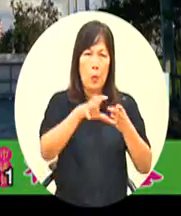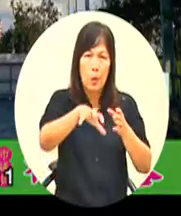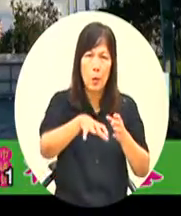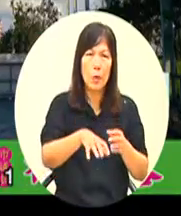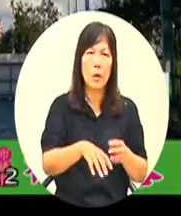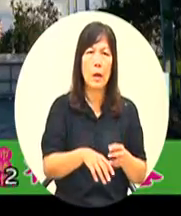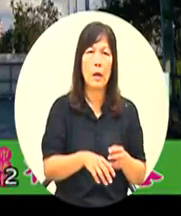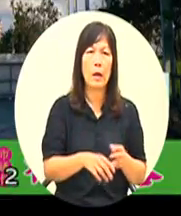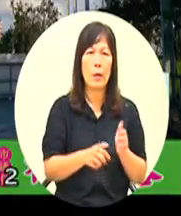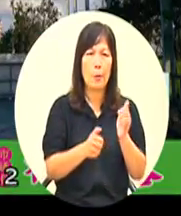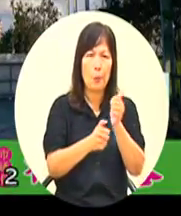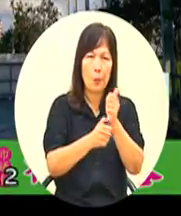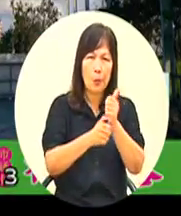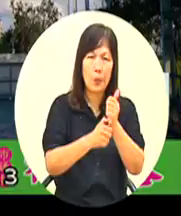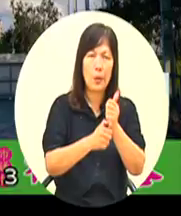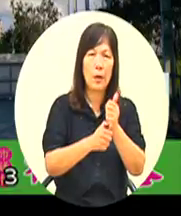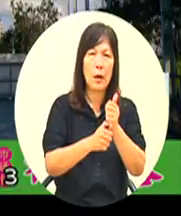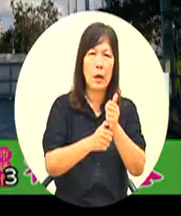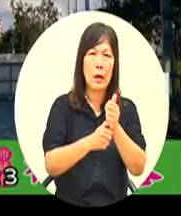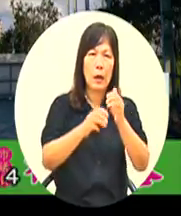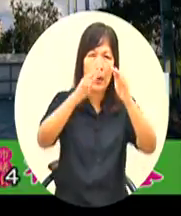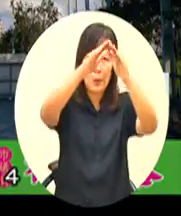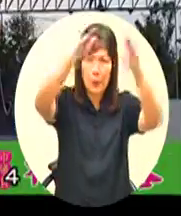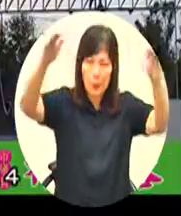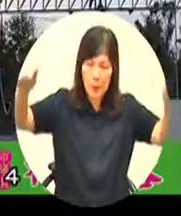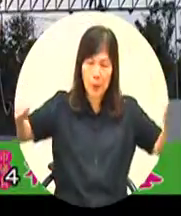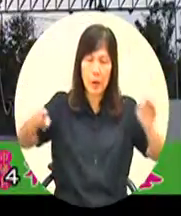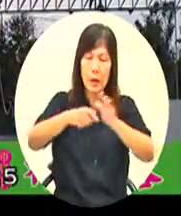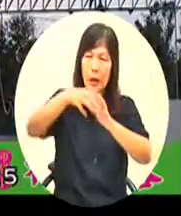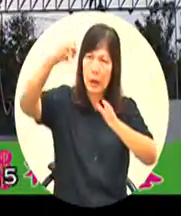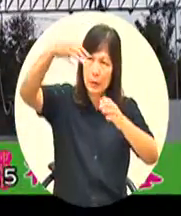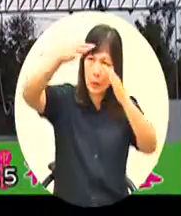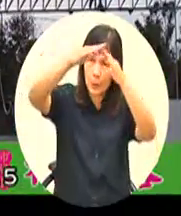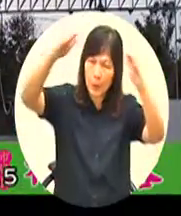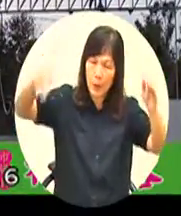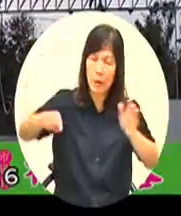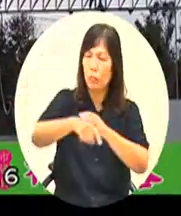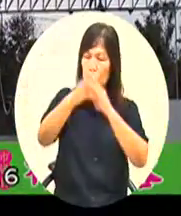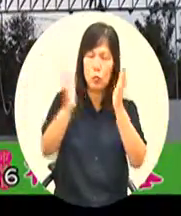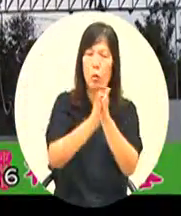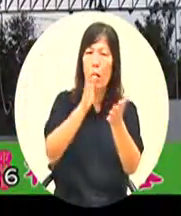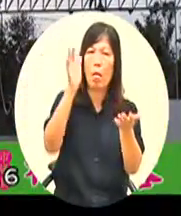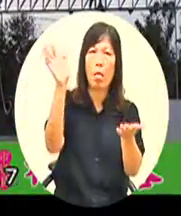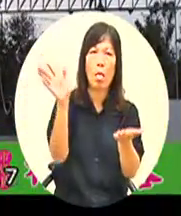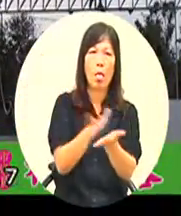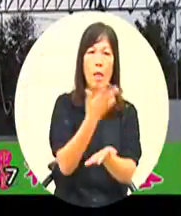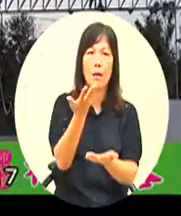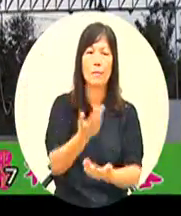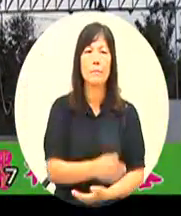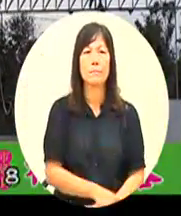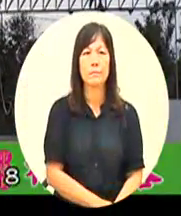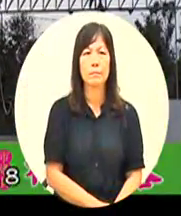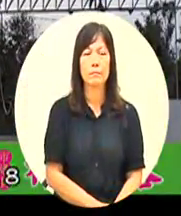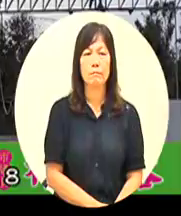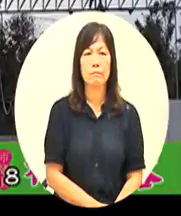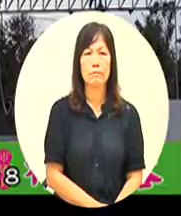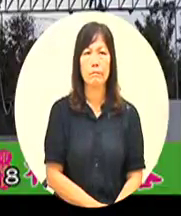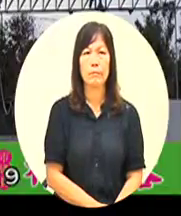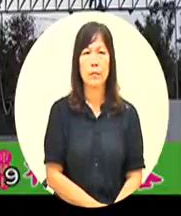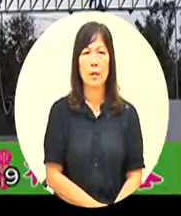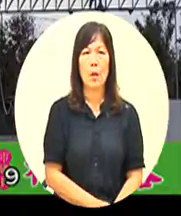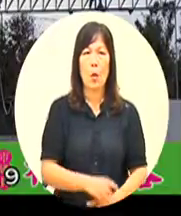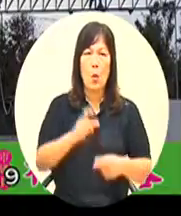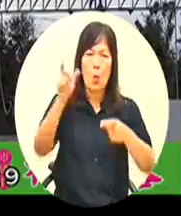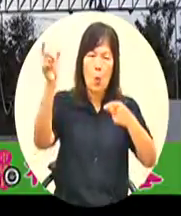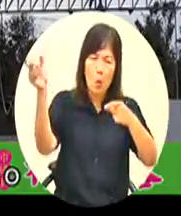哈场他的遮阳棚哦，全部都拢无啊吼，啊，所以讲经过风